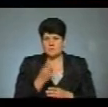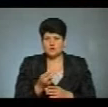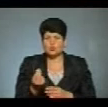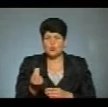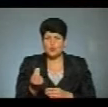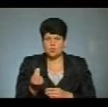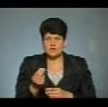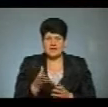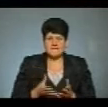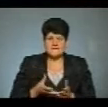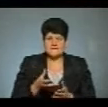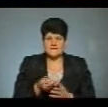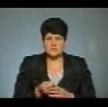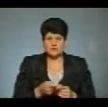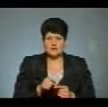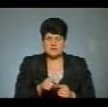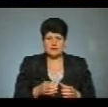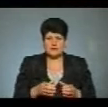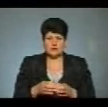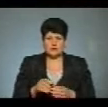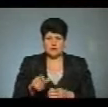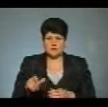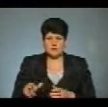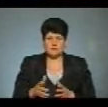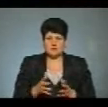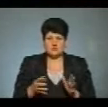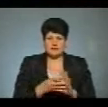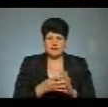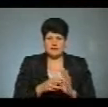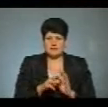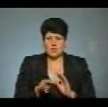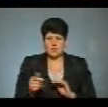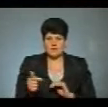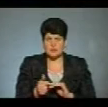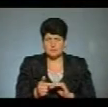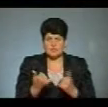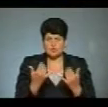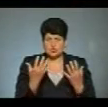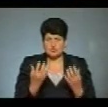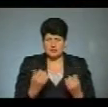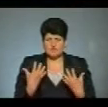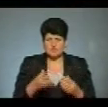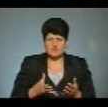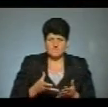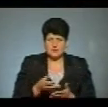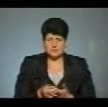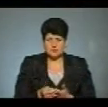коштів на виплату цим категоріям громадян понад 9 мільйонів гривень. На сьогоднішній день вже